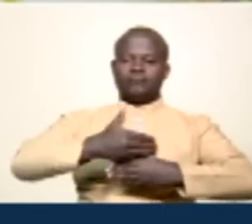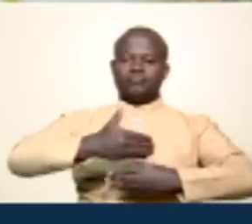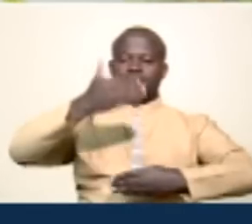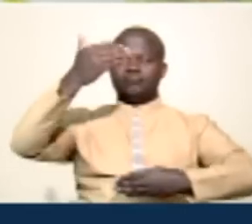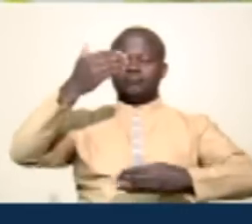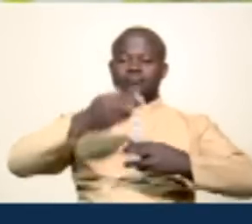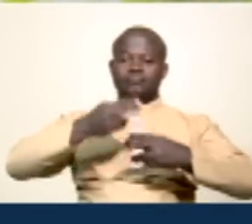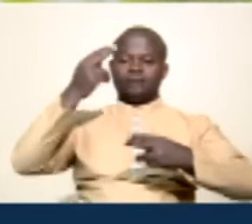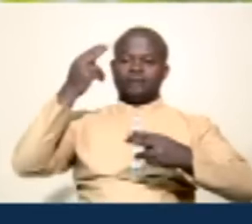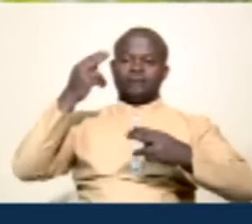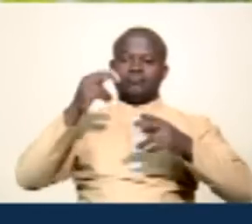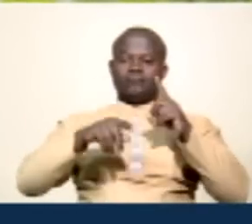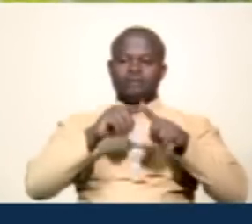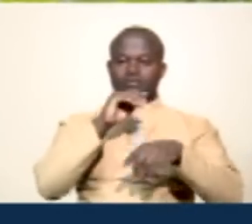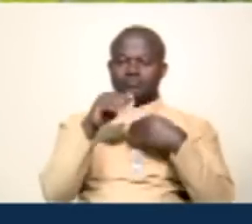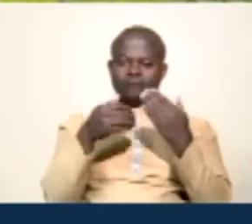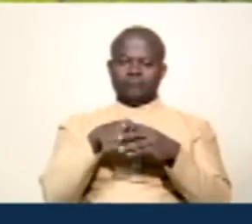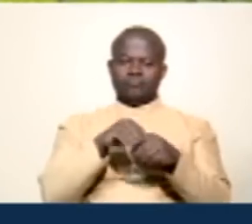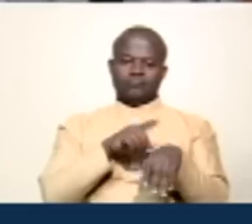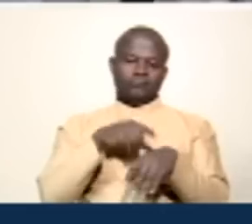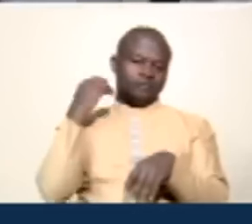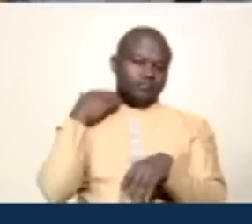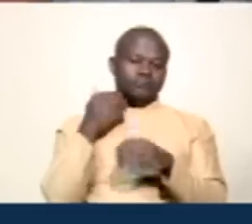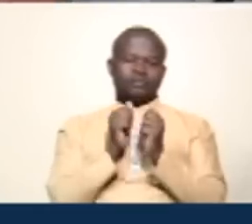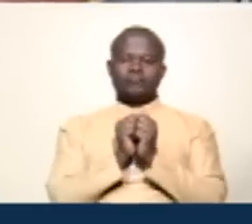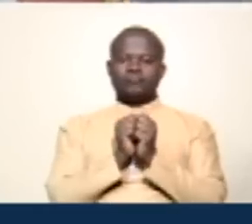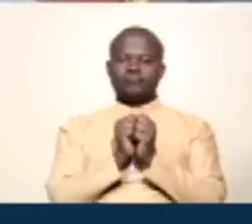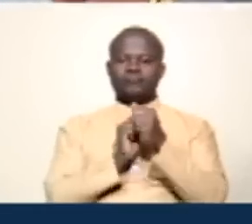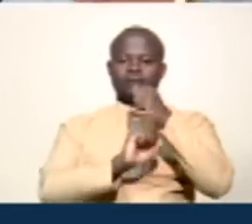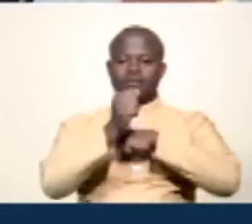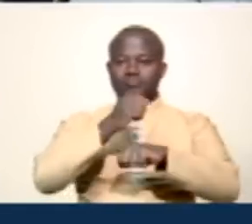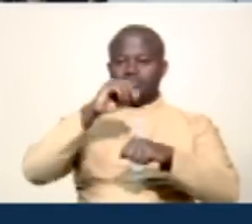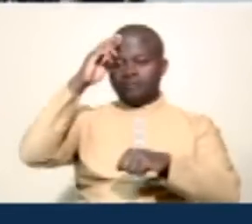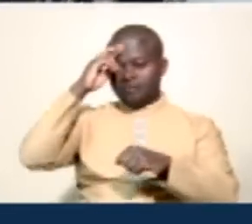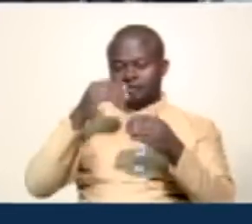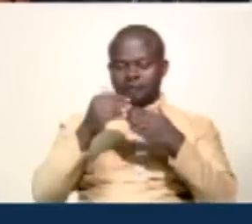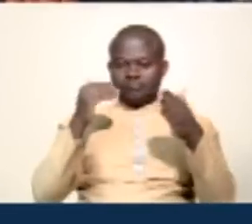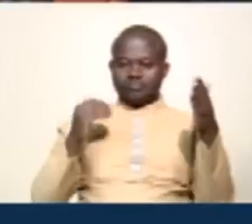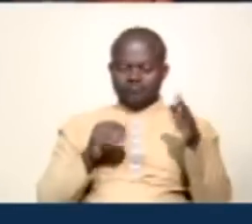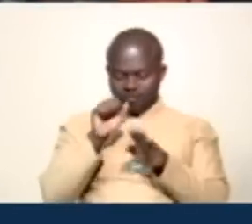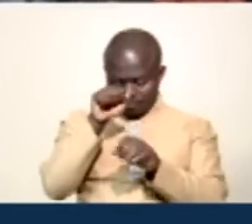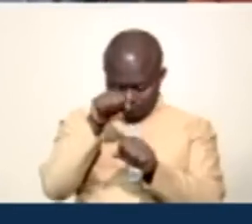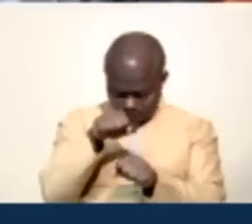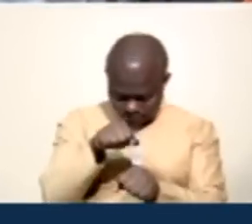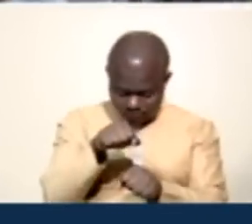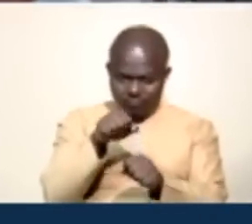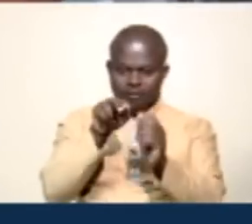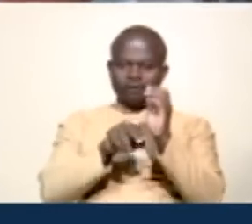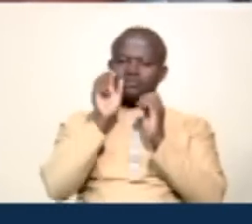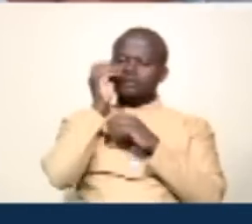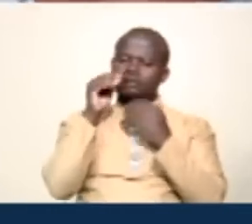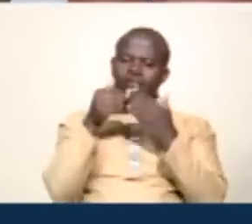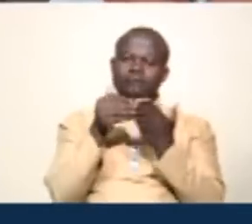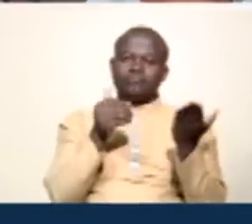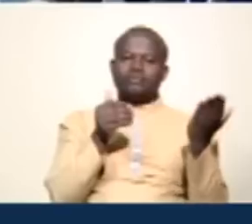ruriho amazina y'abahiciwe mu gihe cya Jenoside. Iki gikorwa cyo kwibuka cyabanjirijwe no kunamira no gushyira indabo